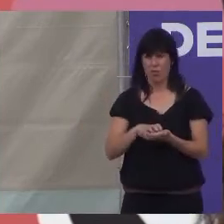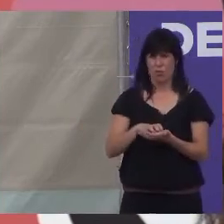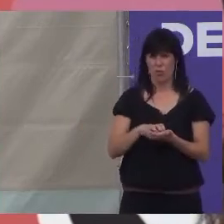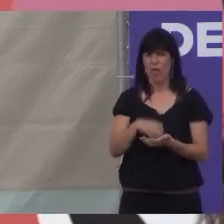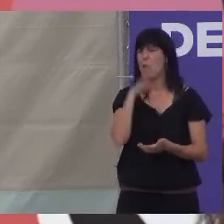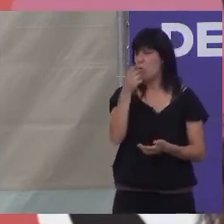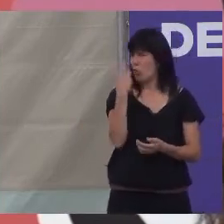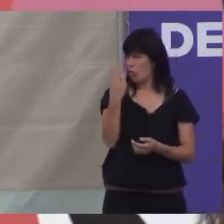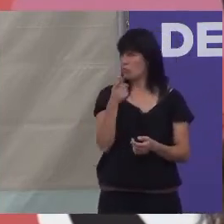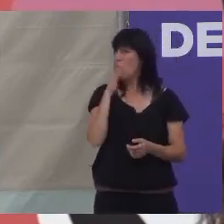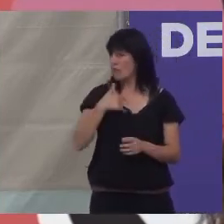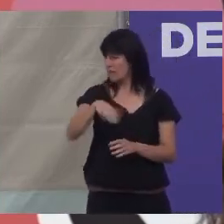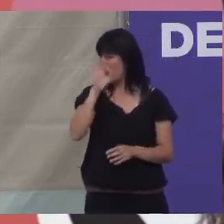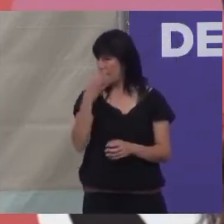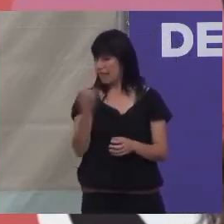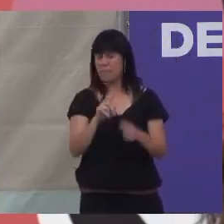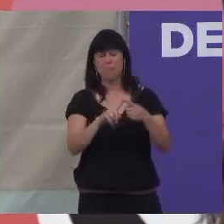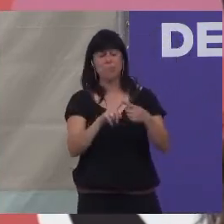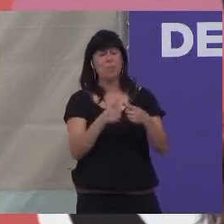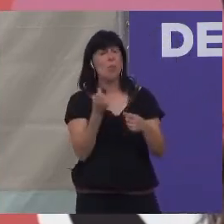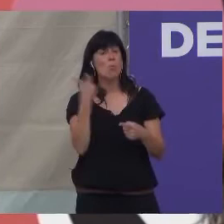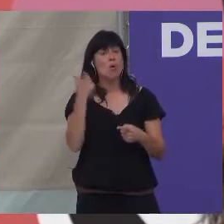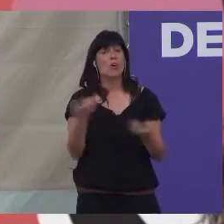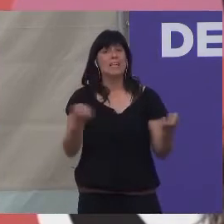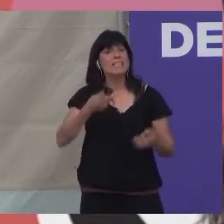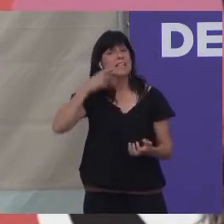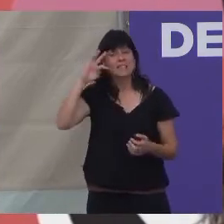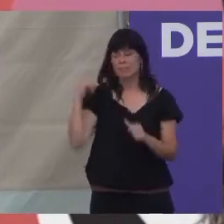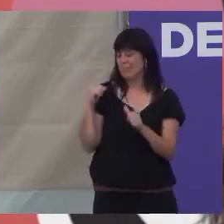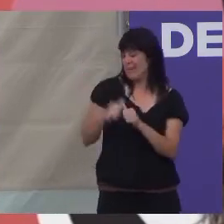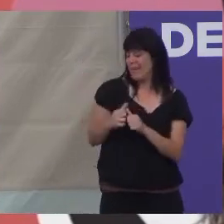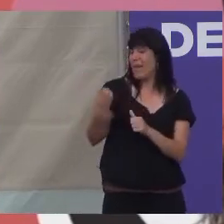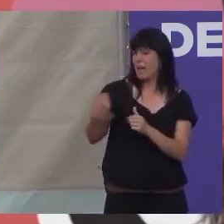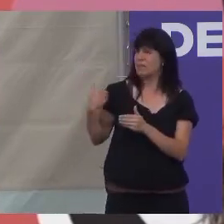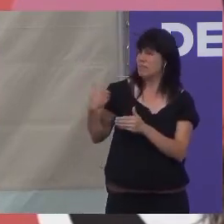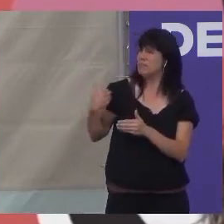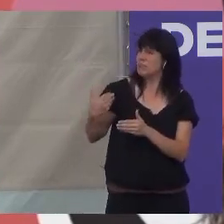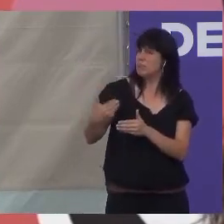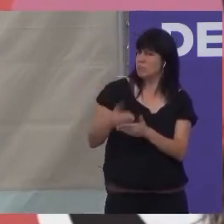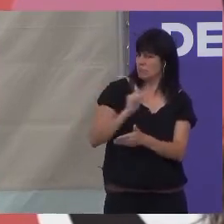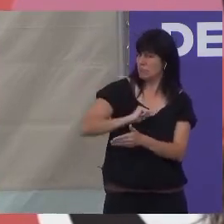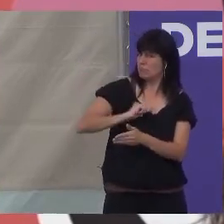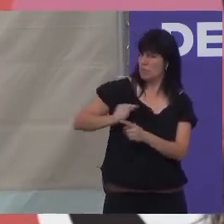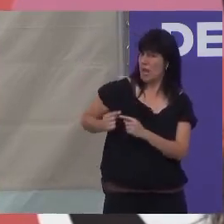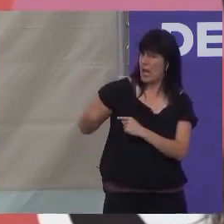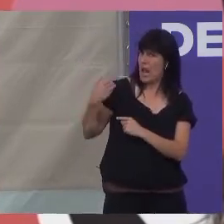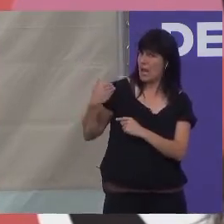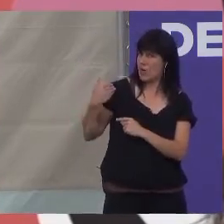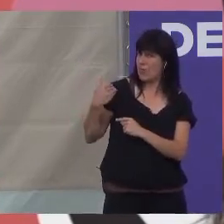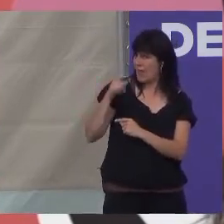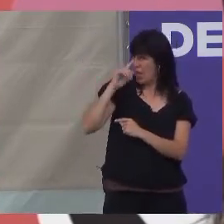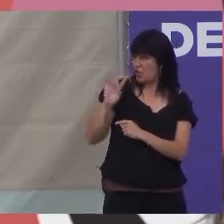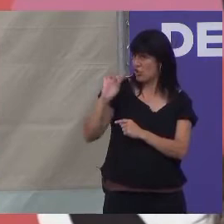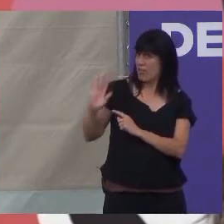2 raons. La primera, per posar un poc en valor l'experiència que em dona una llarga trajectòria lligada des dels 15